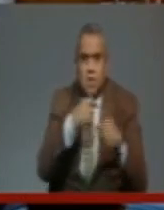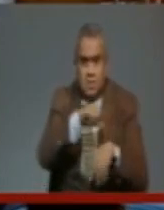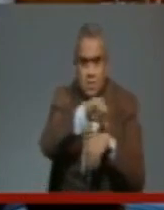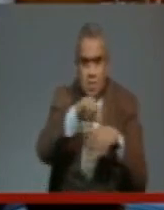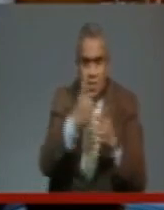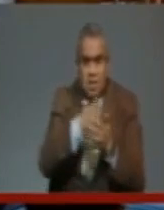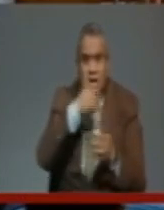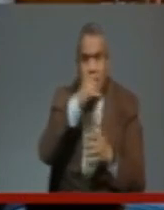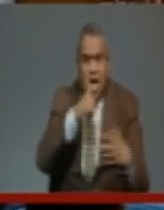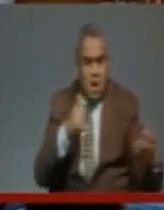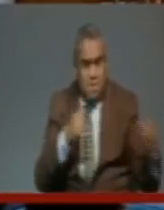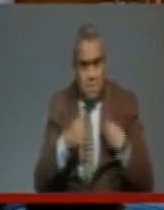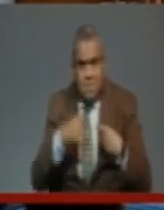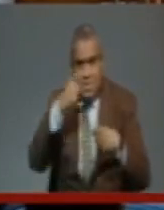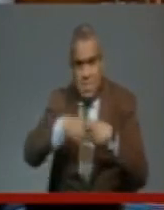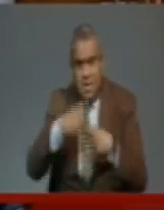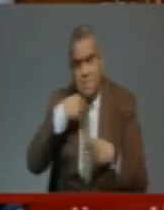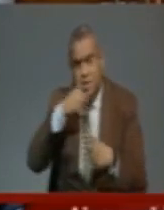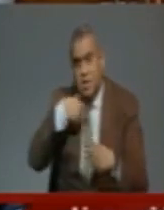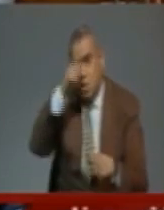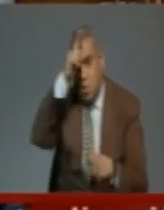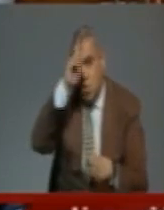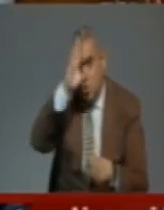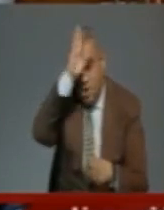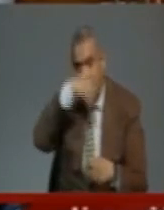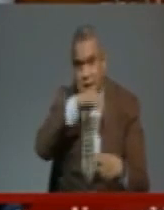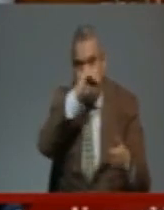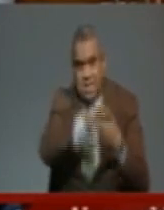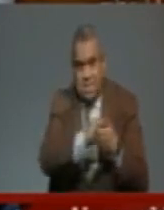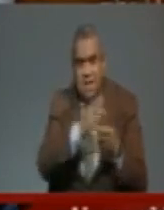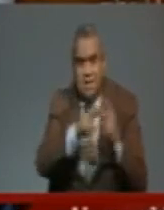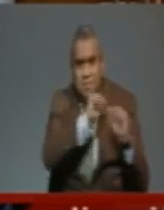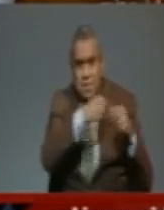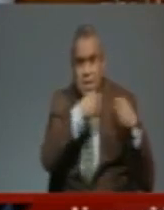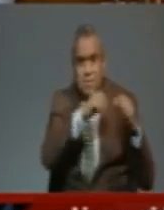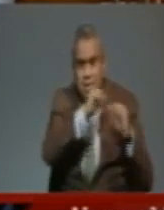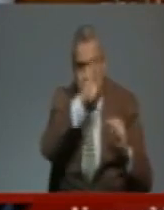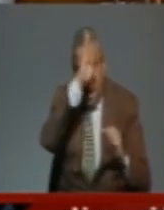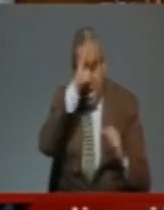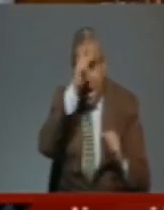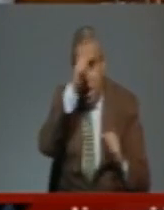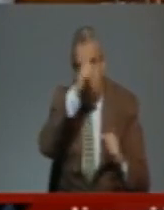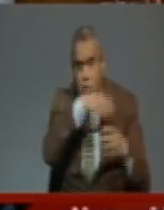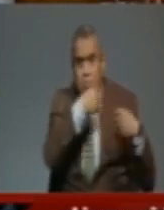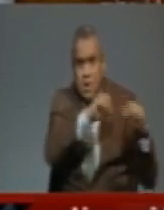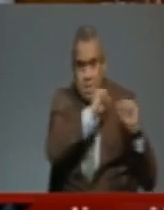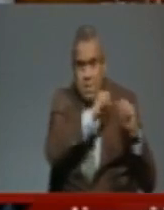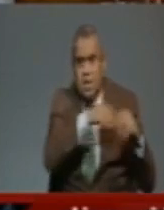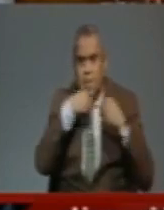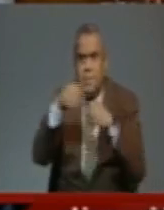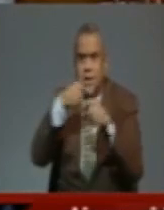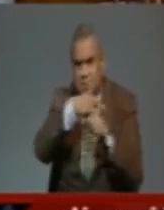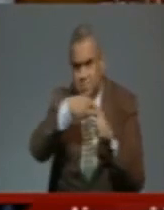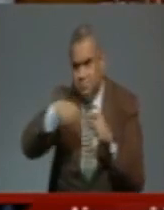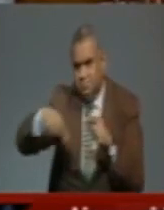العربي والاردن والعراق بالتحديد في نقل كل الصادرات الاردنيه والعراقيه من العراق والاردن من